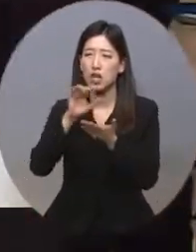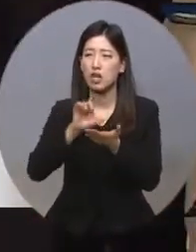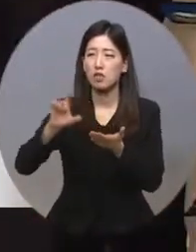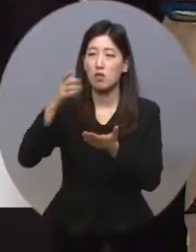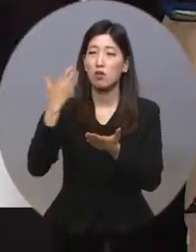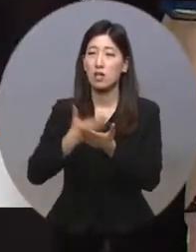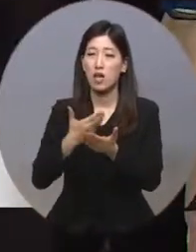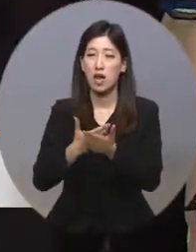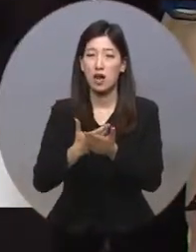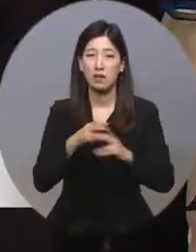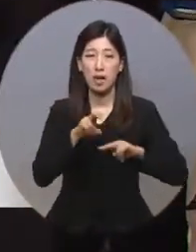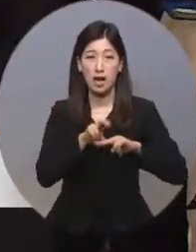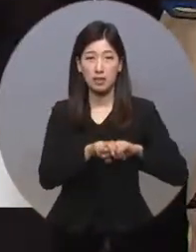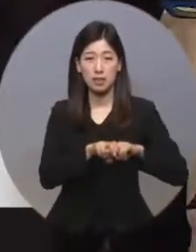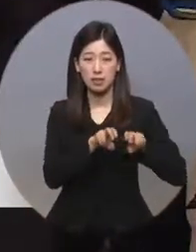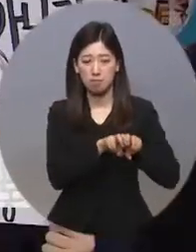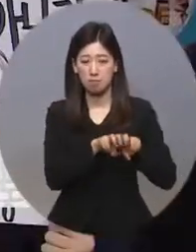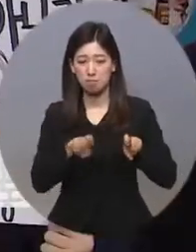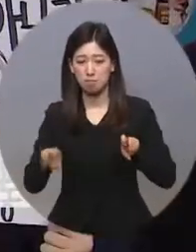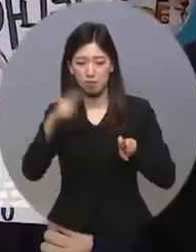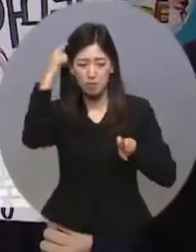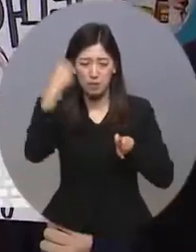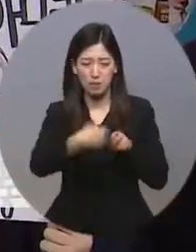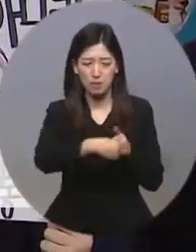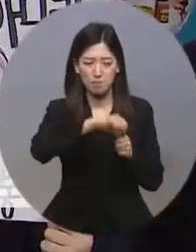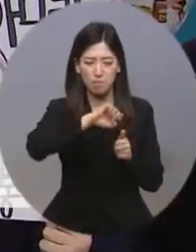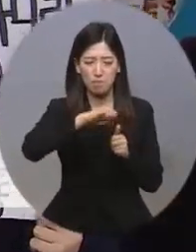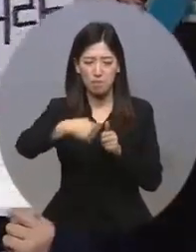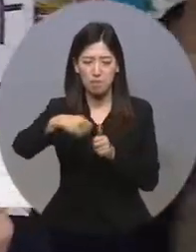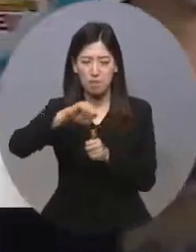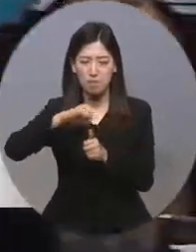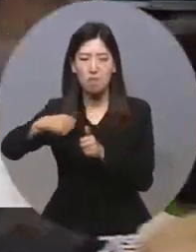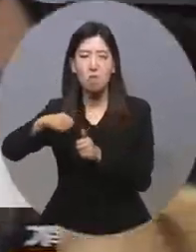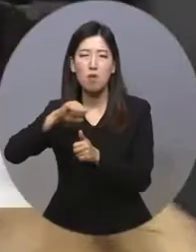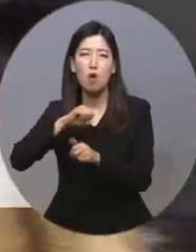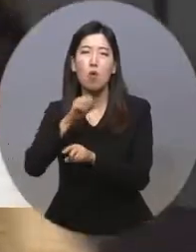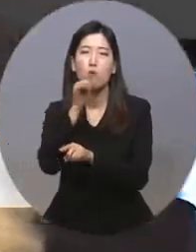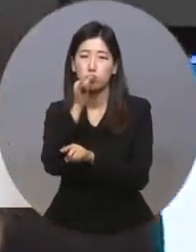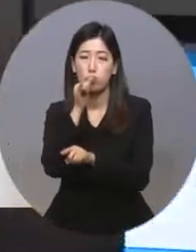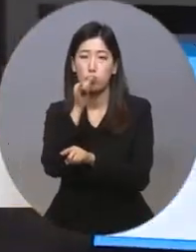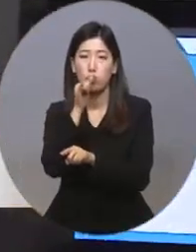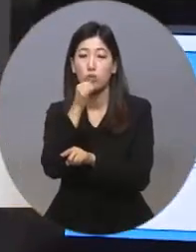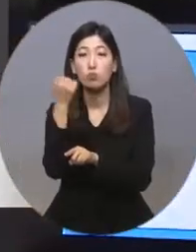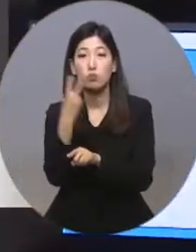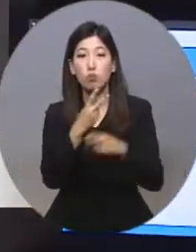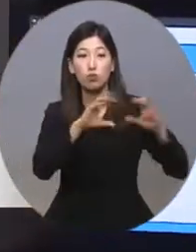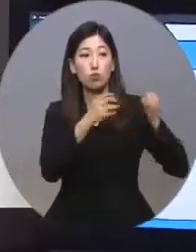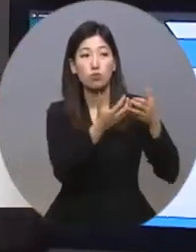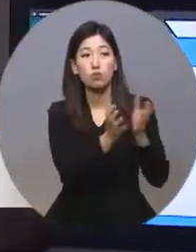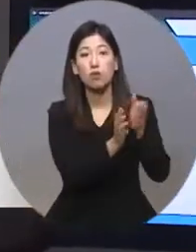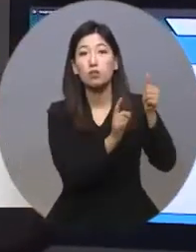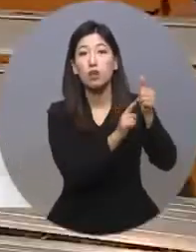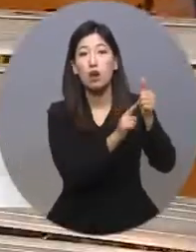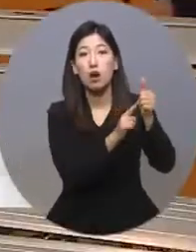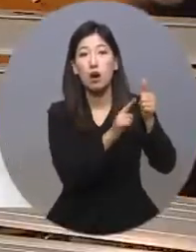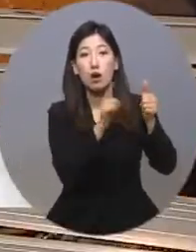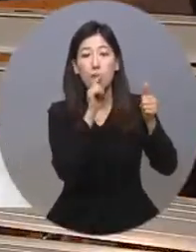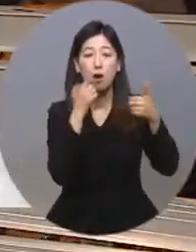돌입했습니다. 또한 국민의힘 이준석 당대표의 갈라치기 발언에 대해 사과와 반성을